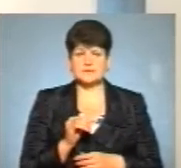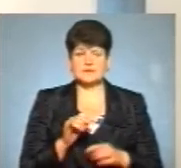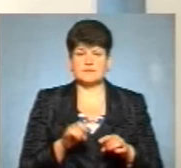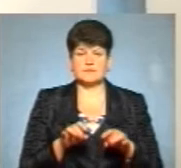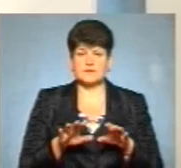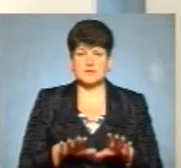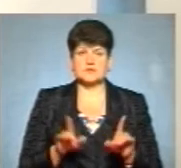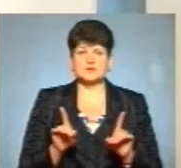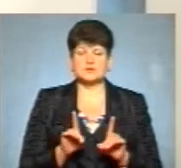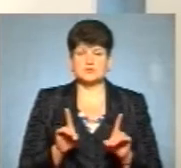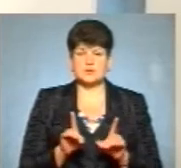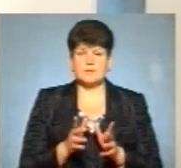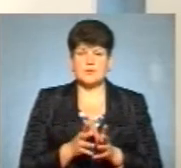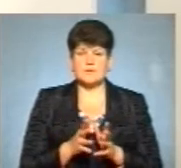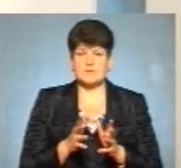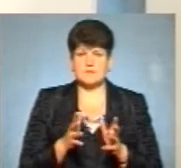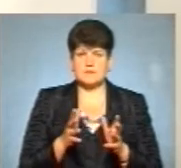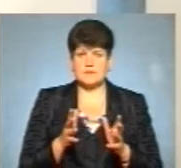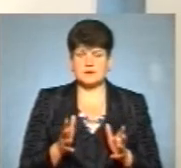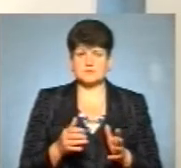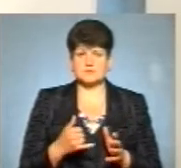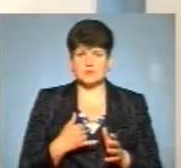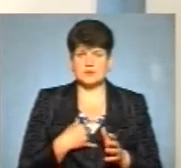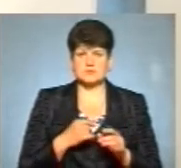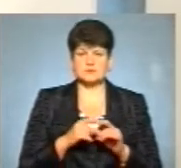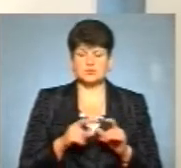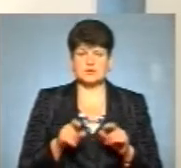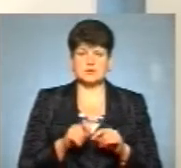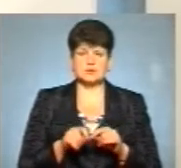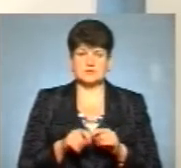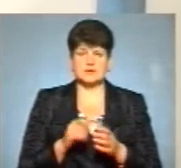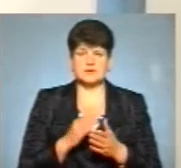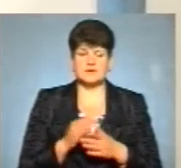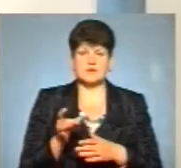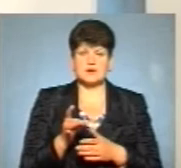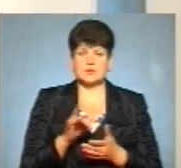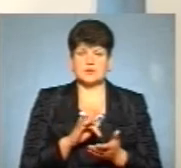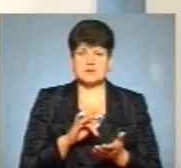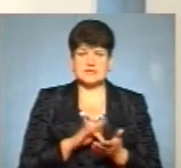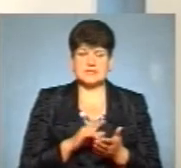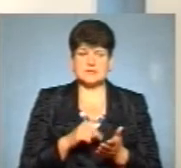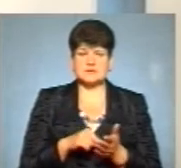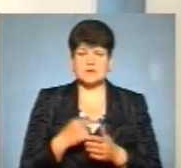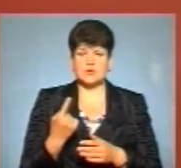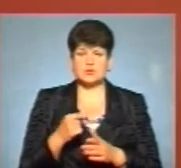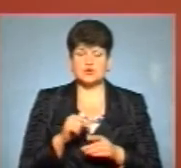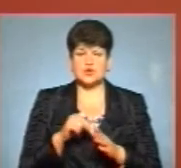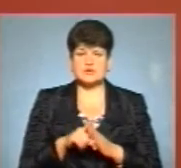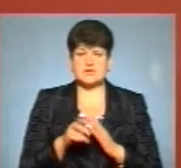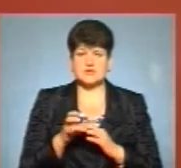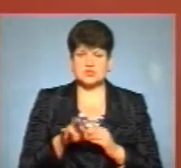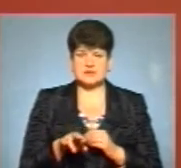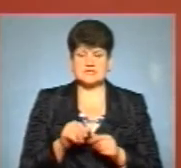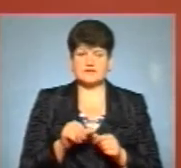вирішили, що по максимуму у нас пункти тестування формуються в районних центрах і містах обласного значення, за винятком